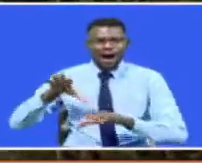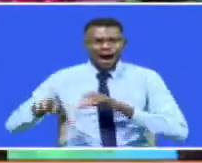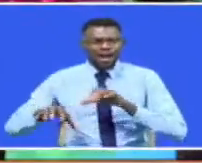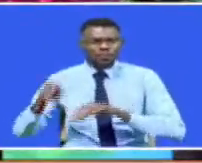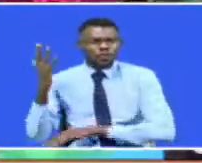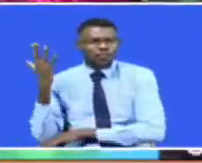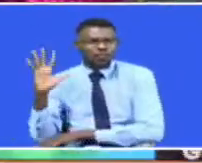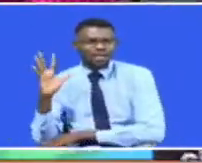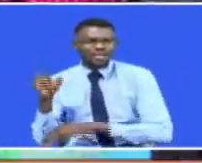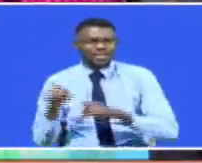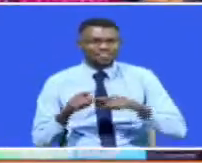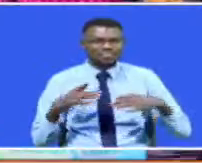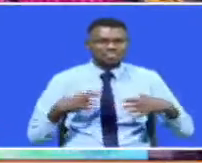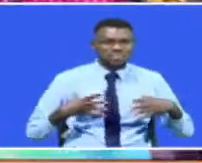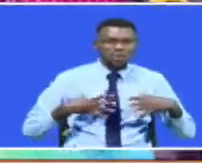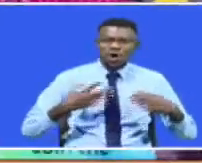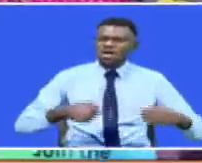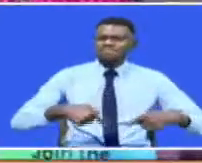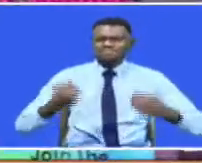pori.